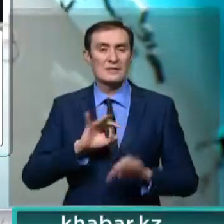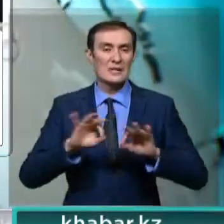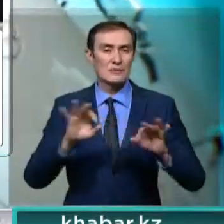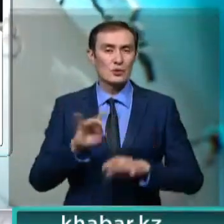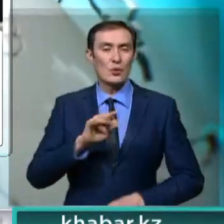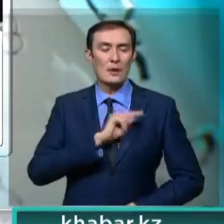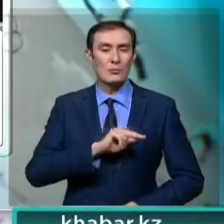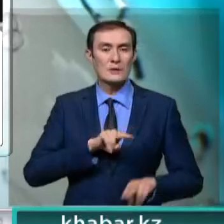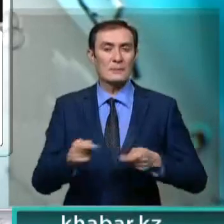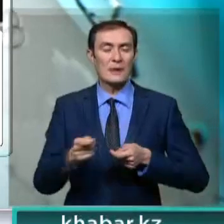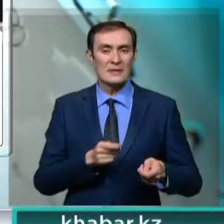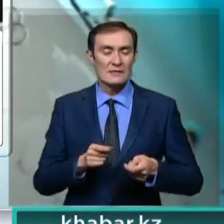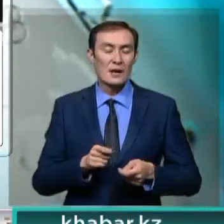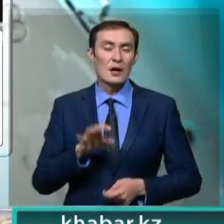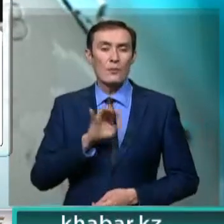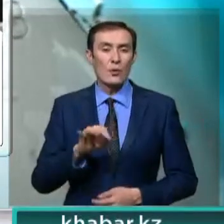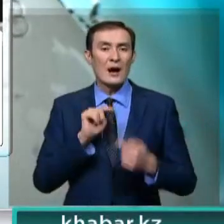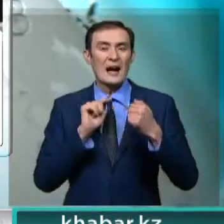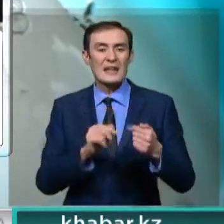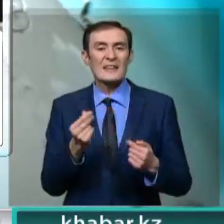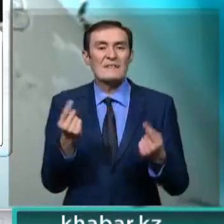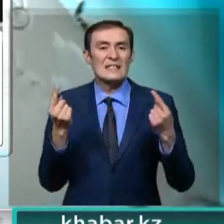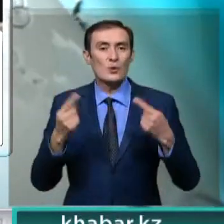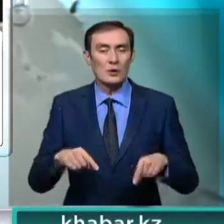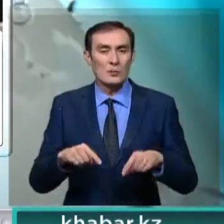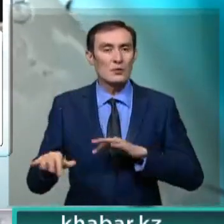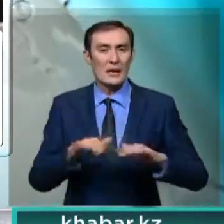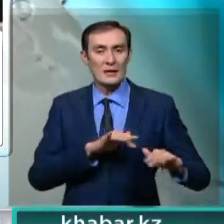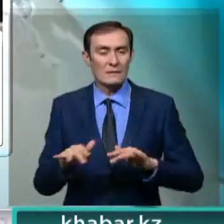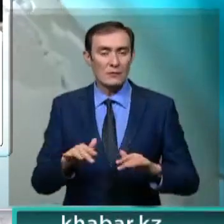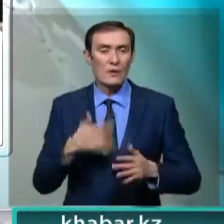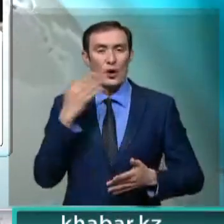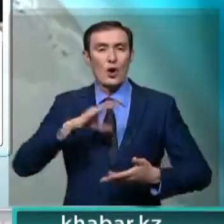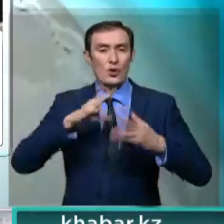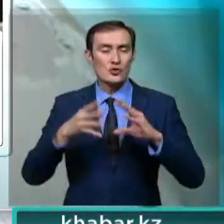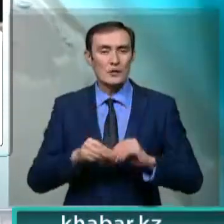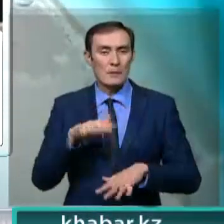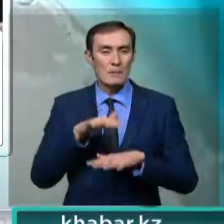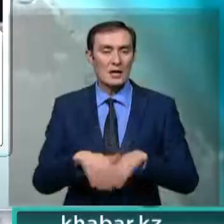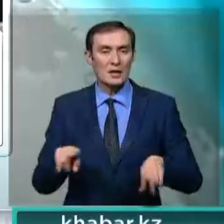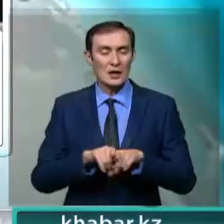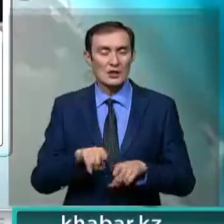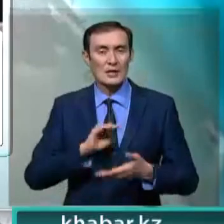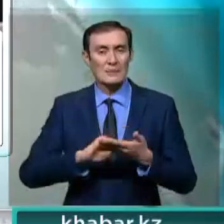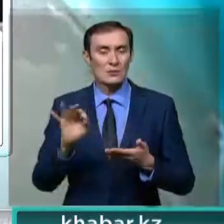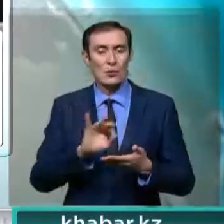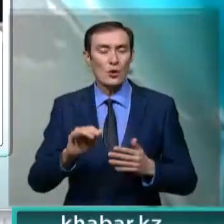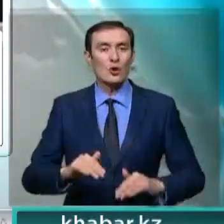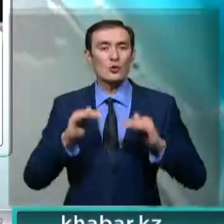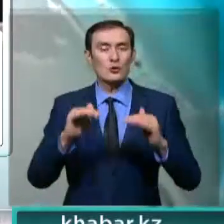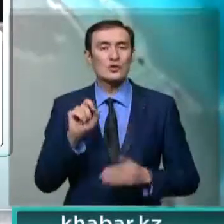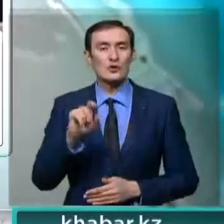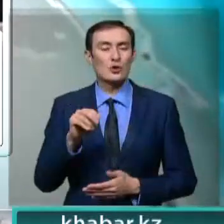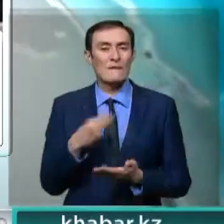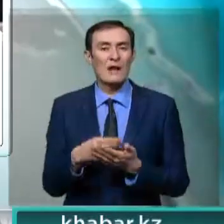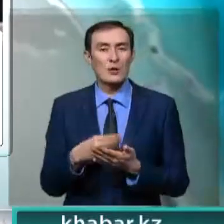сообщил о работе правительства по антиинфляционному реагированию. В отчете финрегулятора также говорится о росте